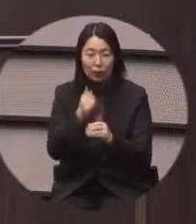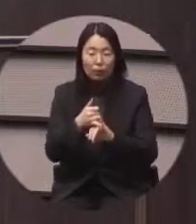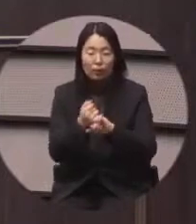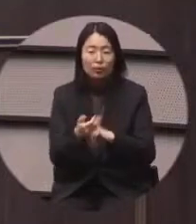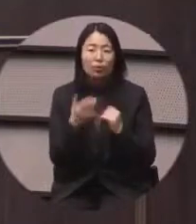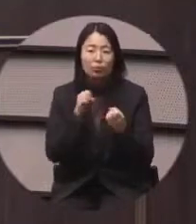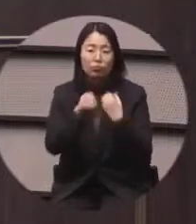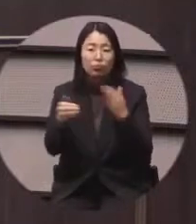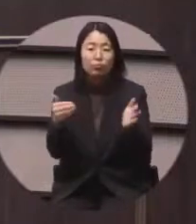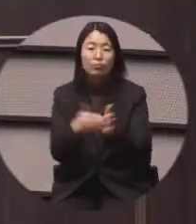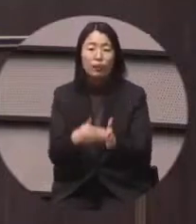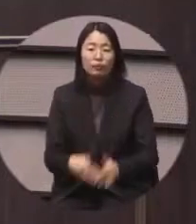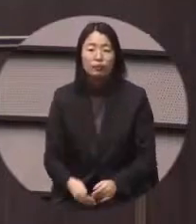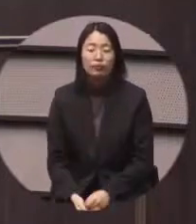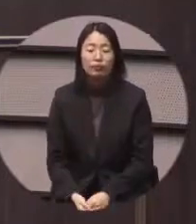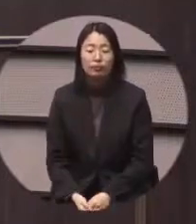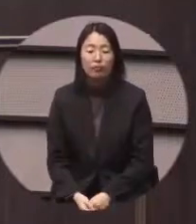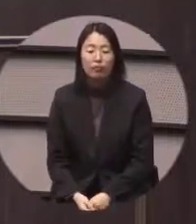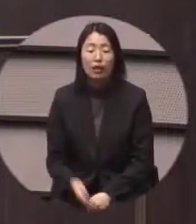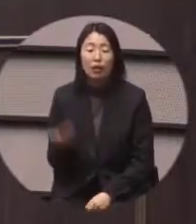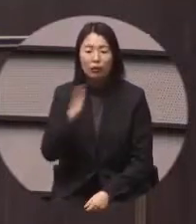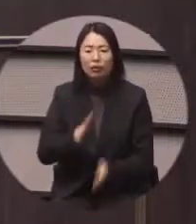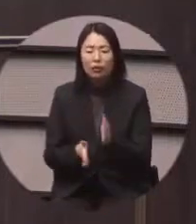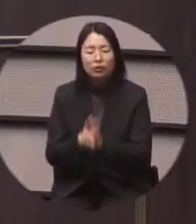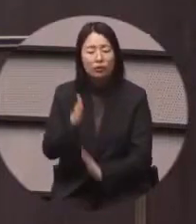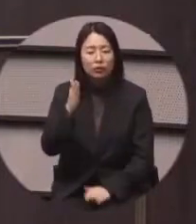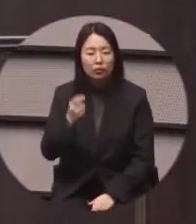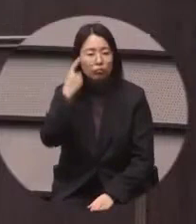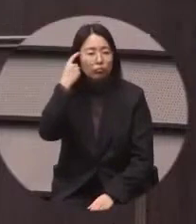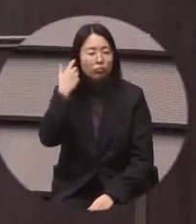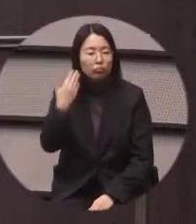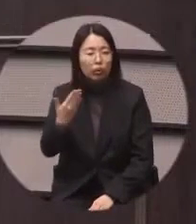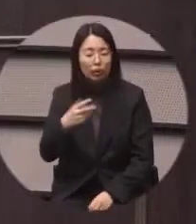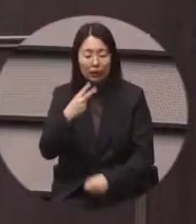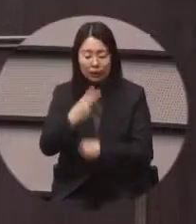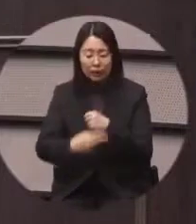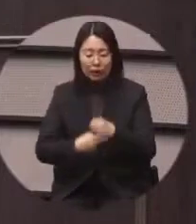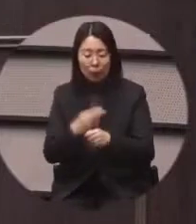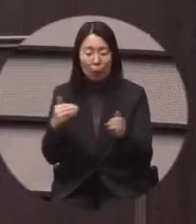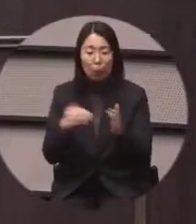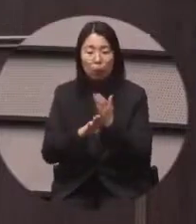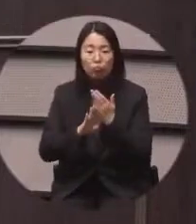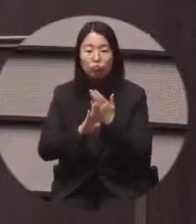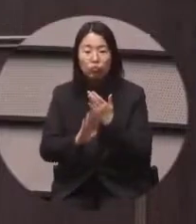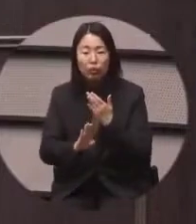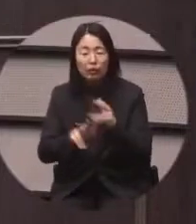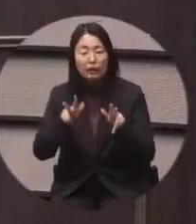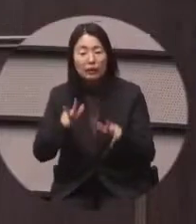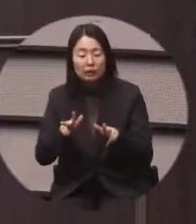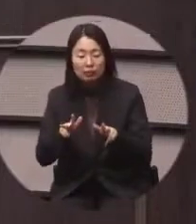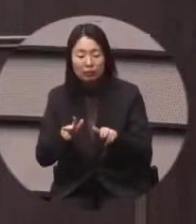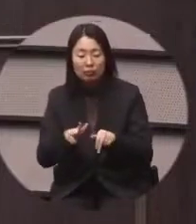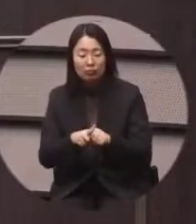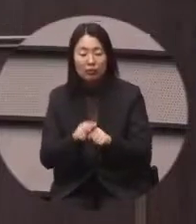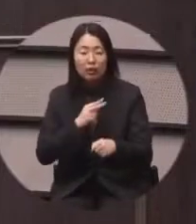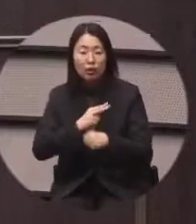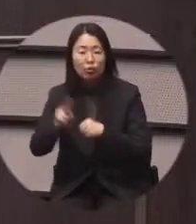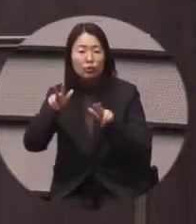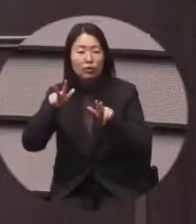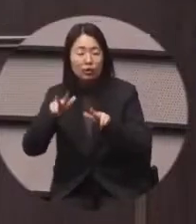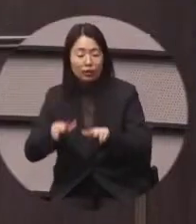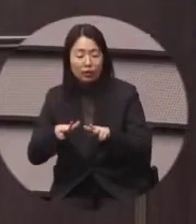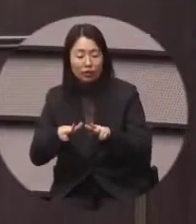있습니다. 그러나 시장님, 2년이 지난 지금 광주군지암 역세권 2단계 도시개발